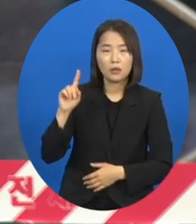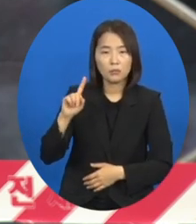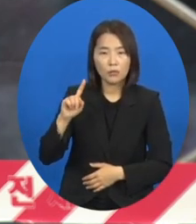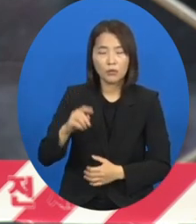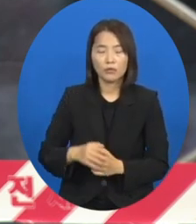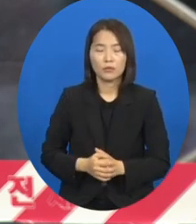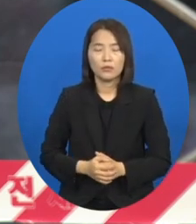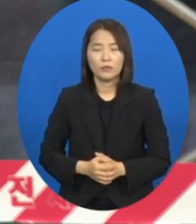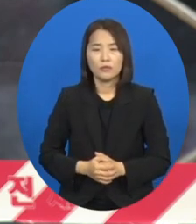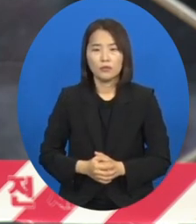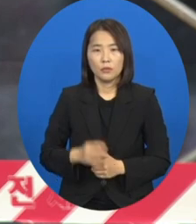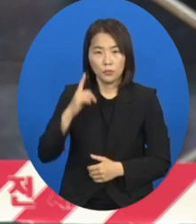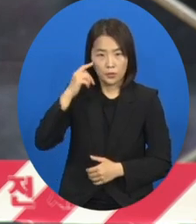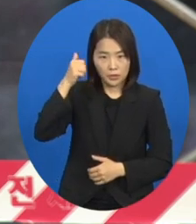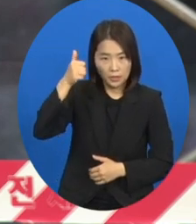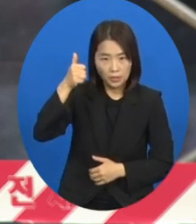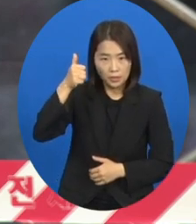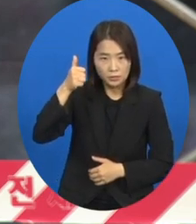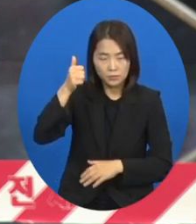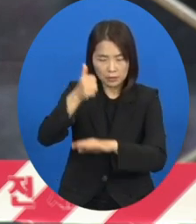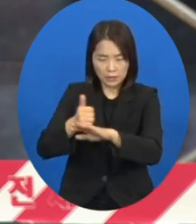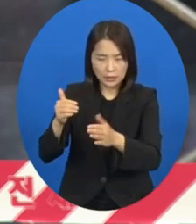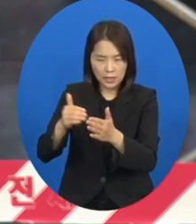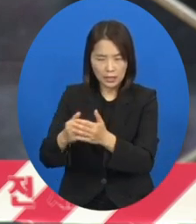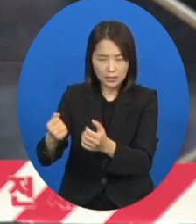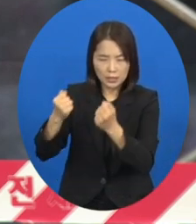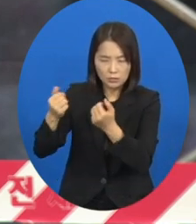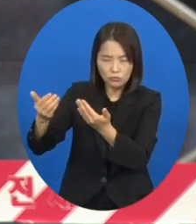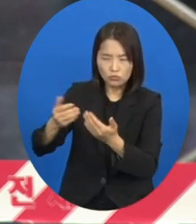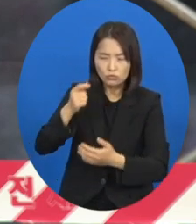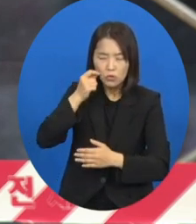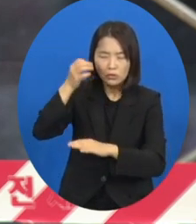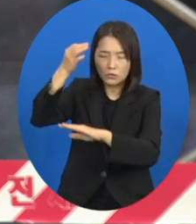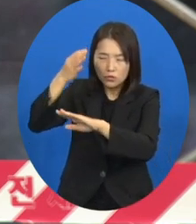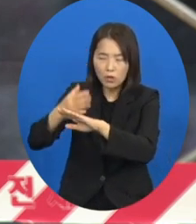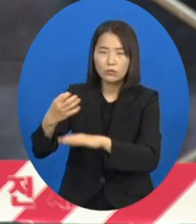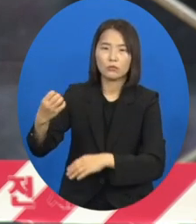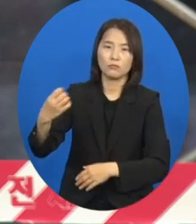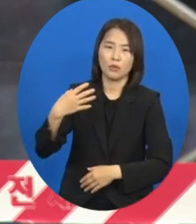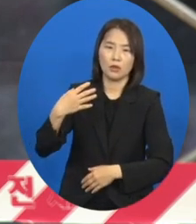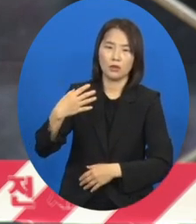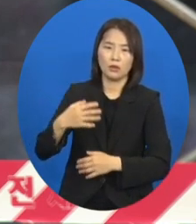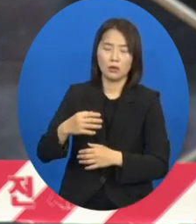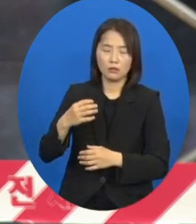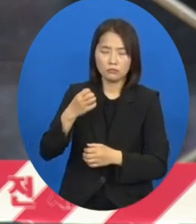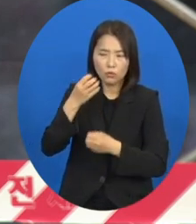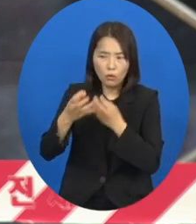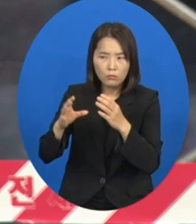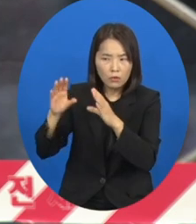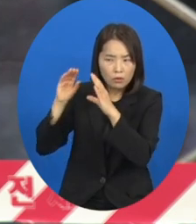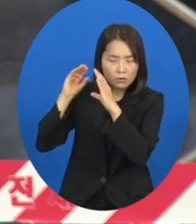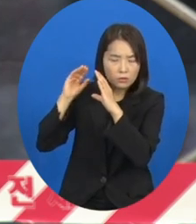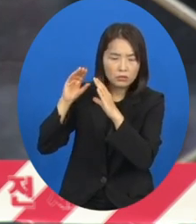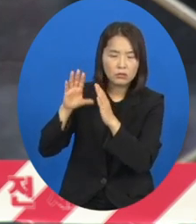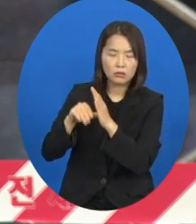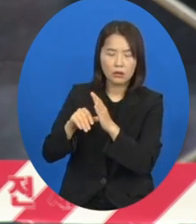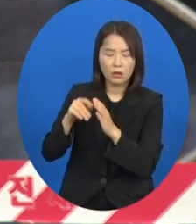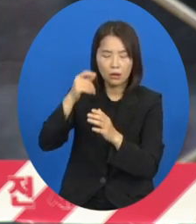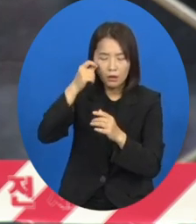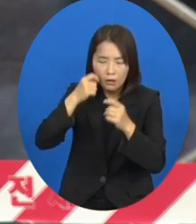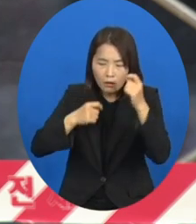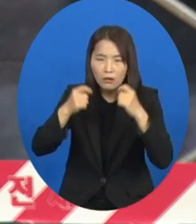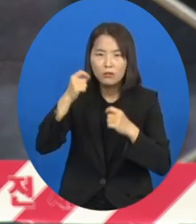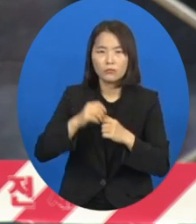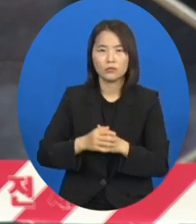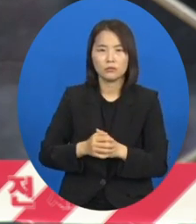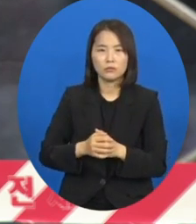목사님, 목사님에게 끝까지 힘이 되어드리지 못해서 죄송해요. 이 고백을 들으면서 눈물이 났어요. 아니